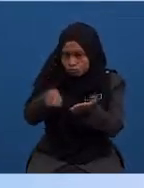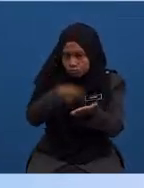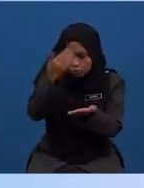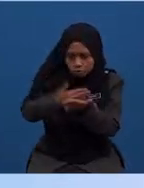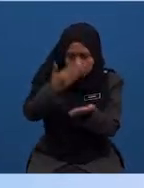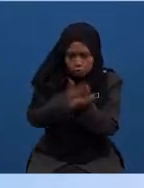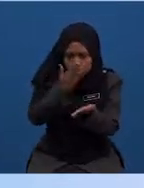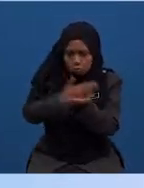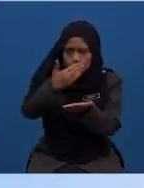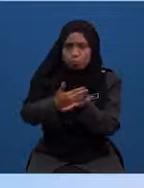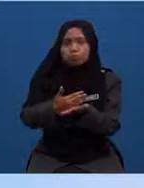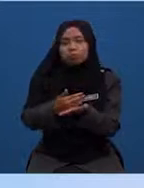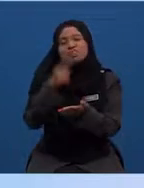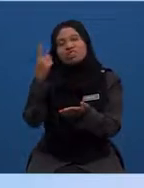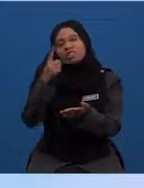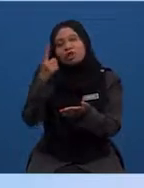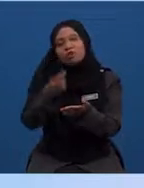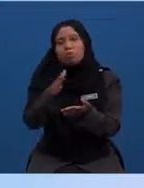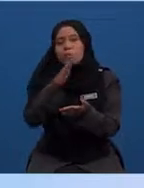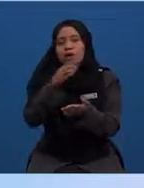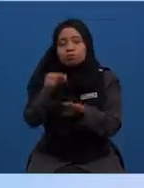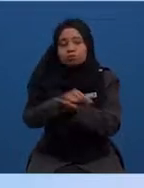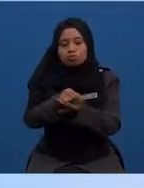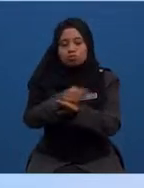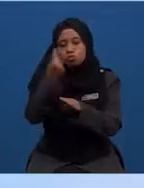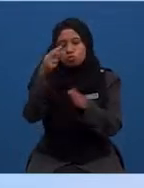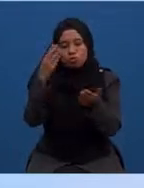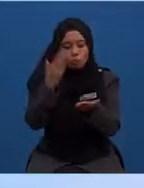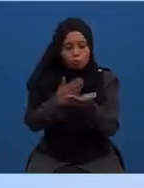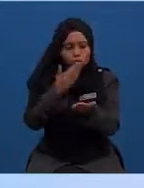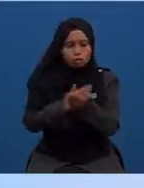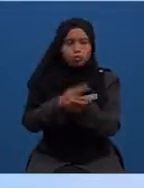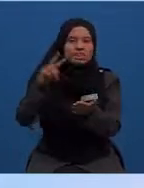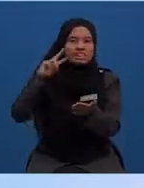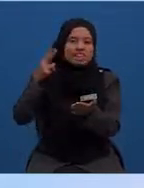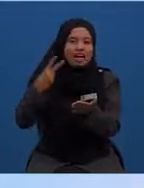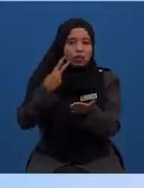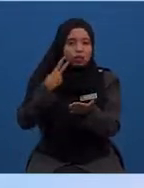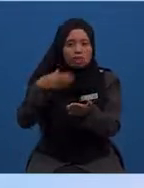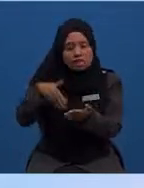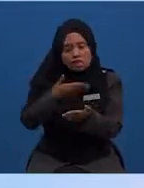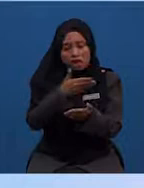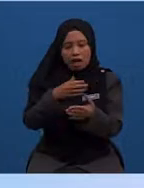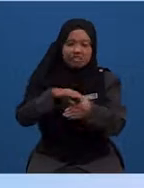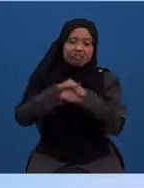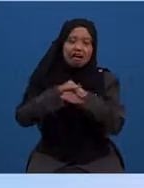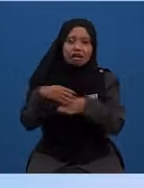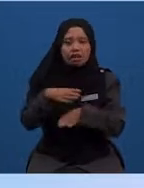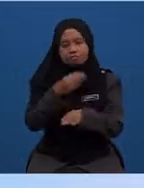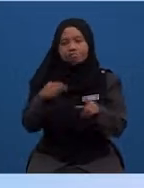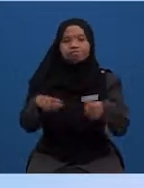ini sering digunakan untuk memotong sayur-sayuran, bahan mentah dan lain-lain